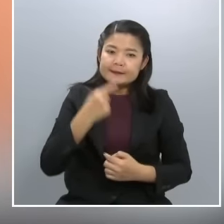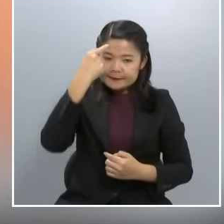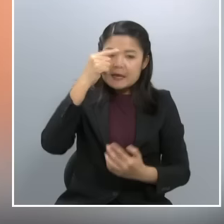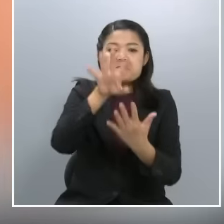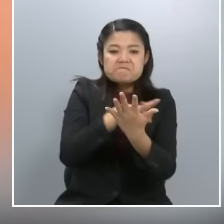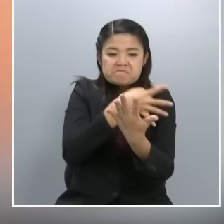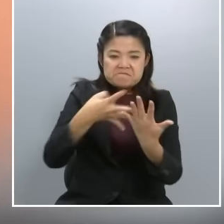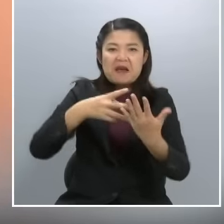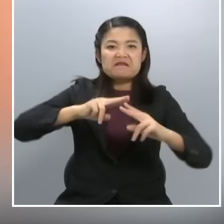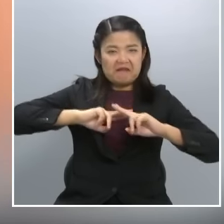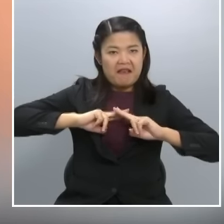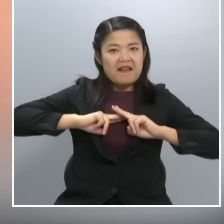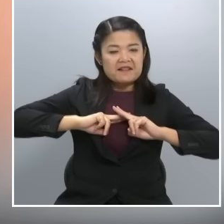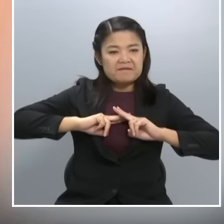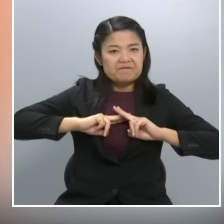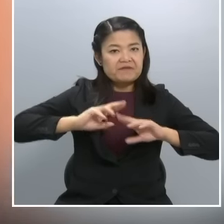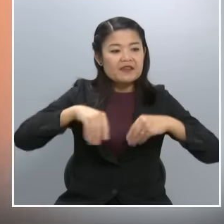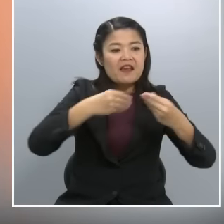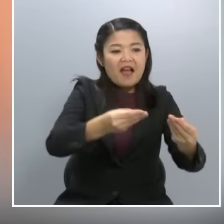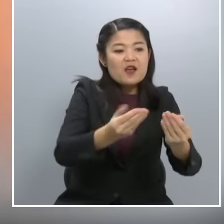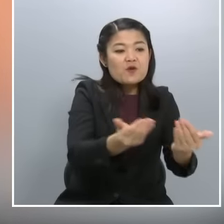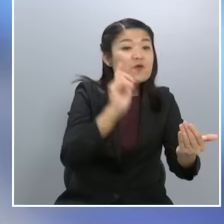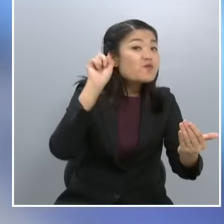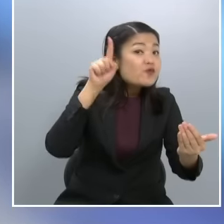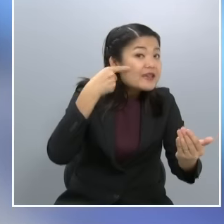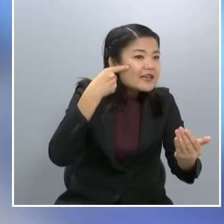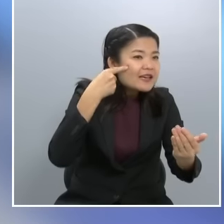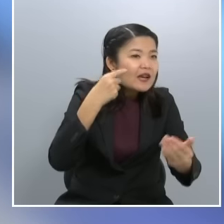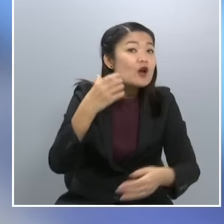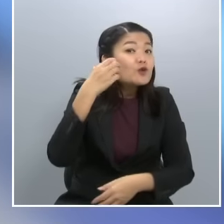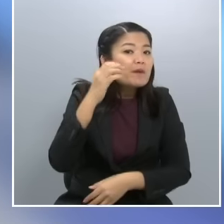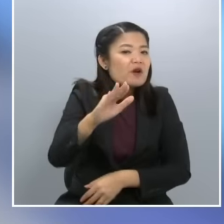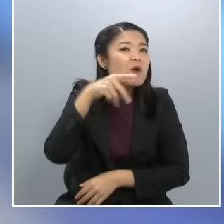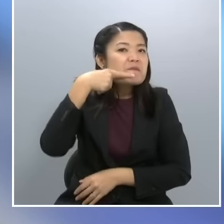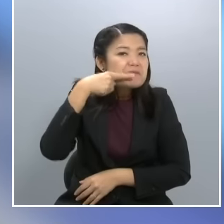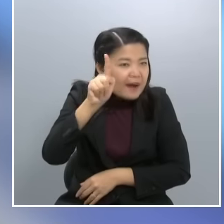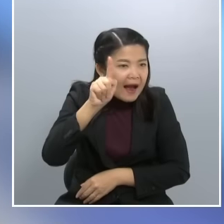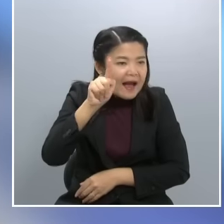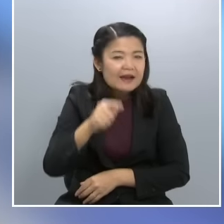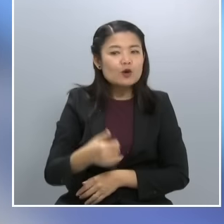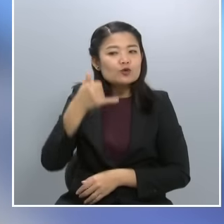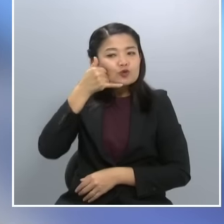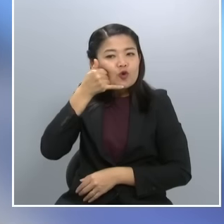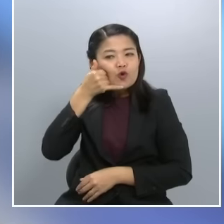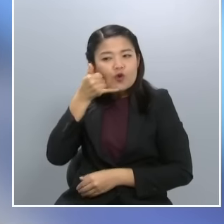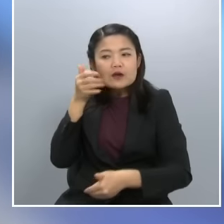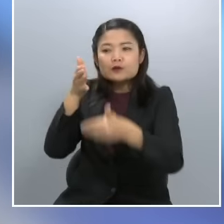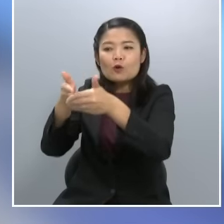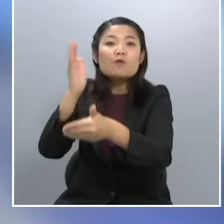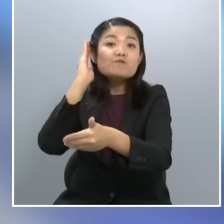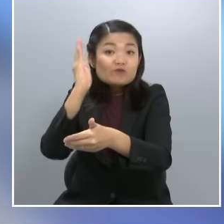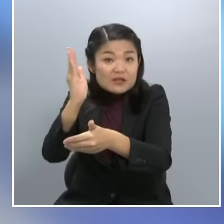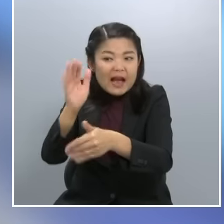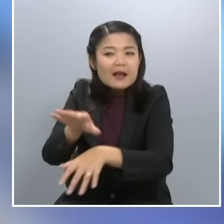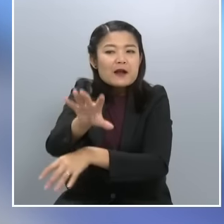ครับครับอือผมให้ลูกสาวผมเอาโทรศัพท์ของป้ามาค่ะแล้วโทรศัพท์ไปหาเรวัฒแล้วก็